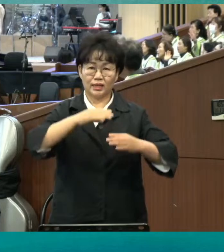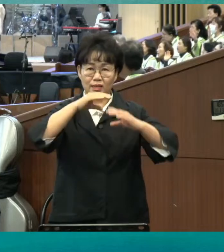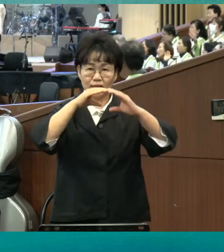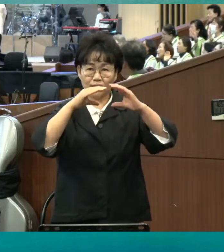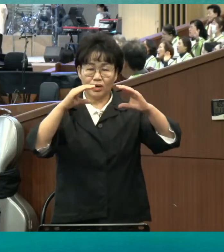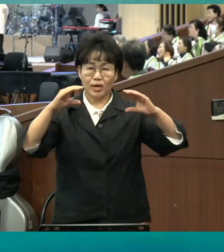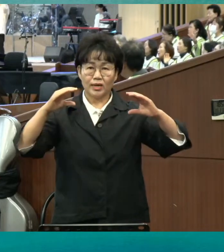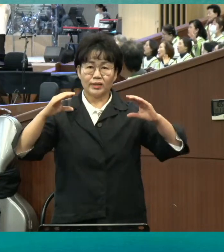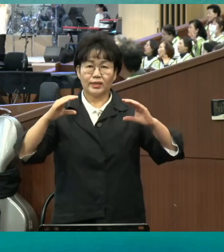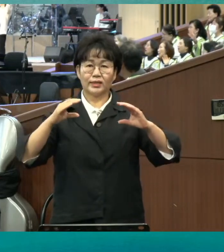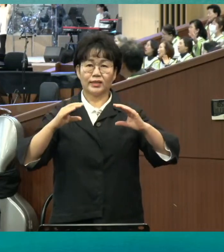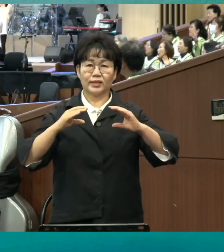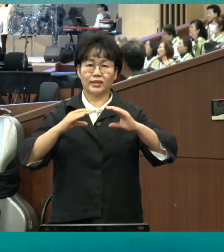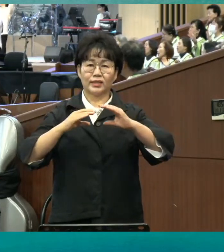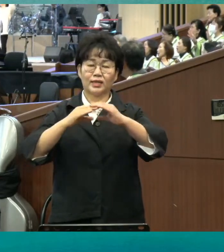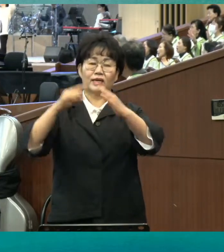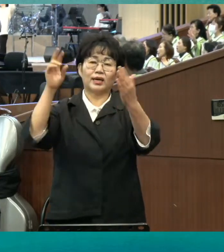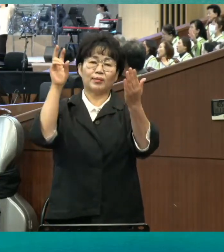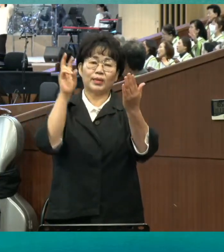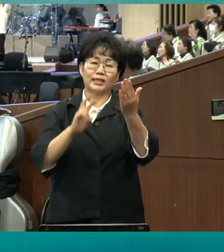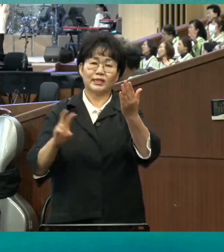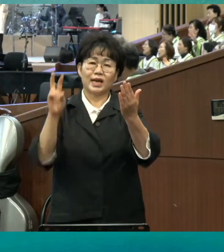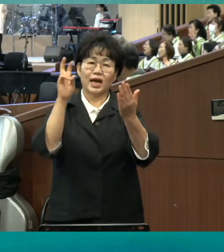존귀와 위엄을